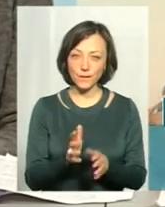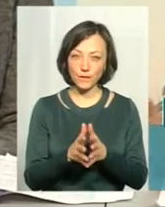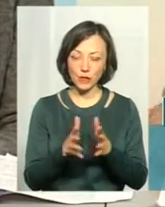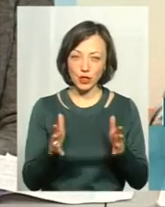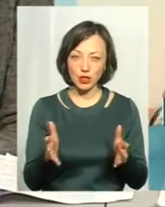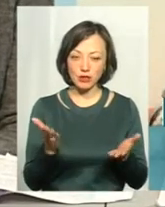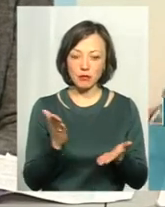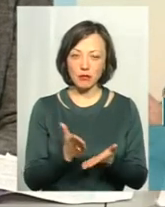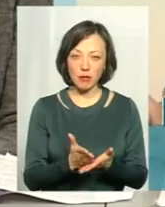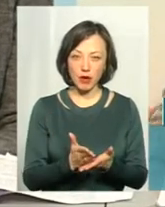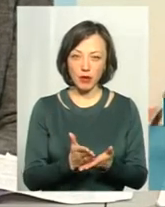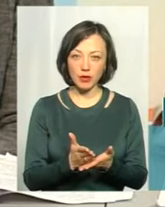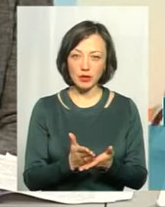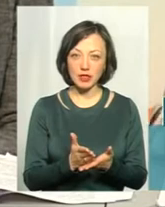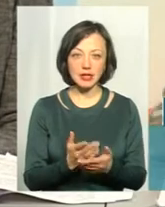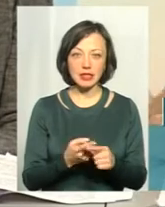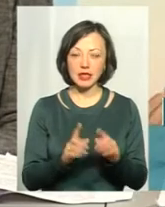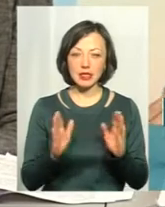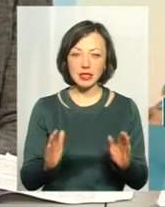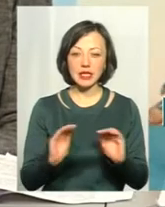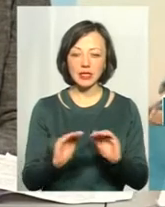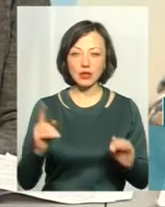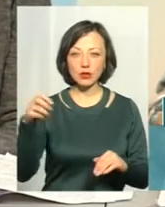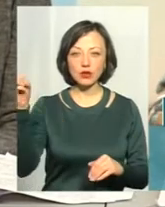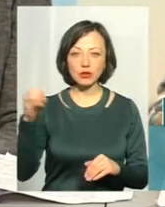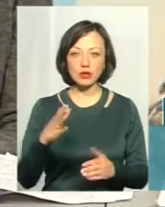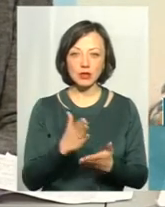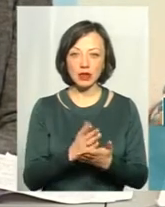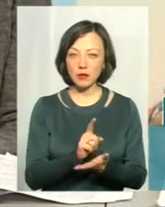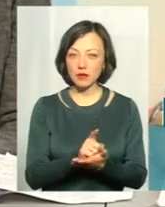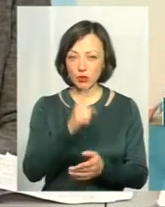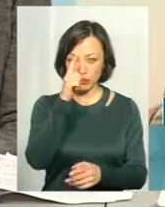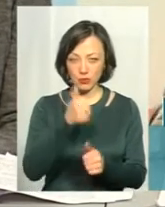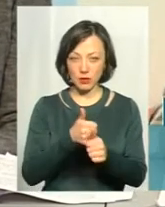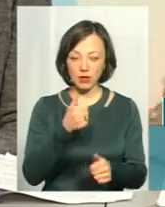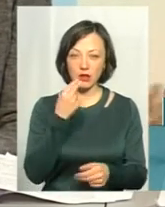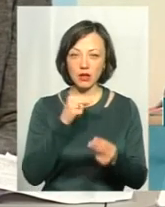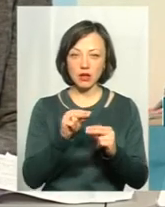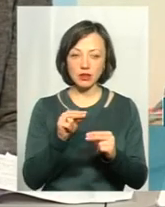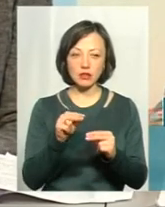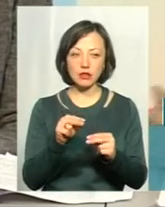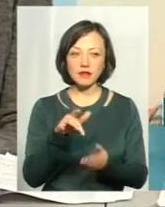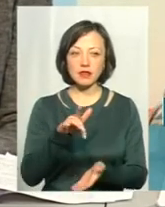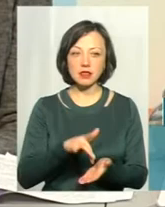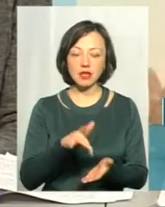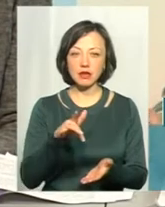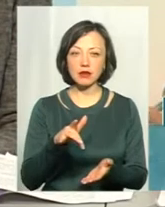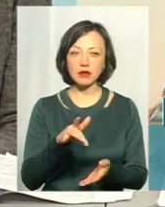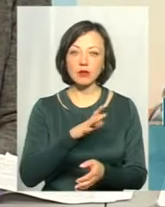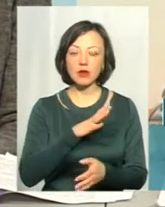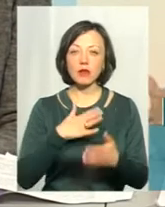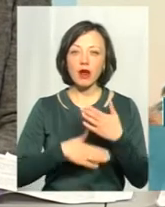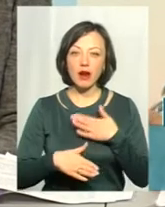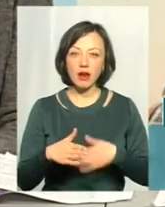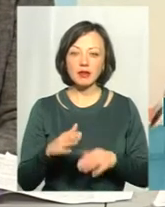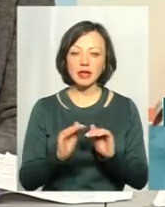більшість, які мають, це ж не тільки діти сонця, в них обов'язково є розумова відсталість, то краще їх тримати у таких центрах, де в них була би радість, де в